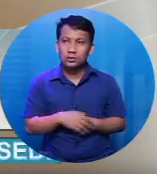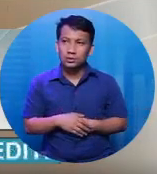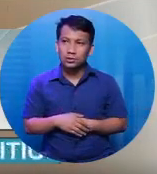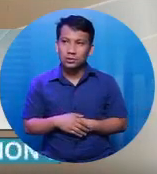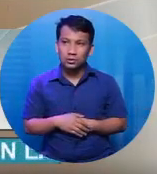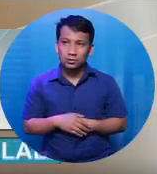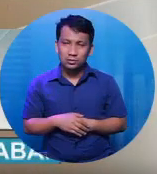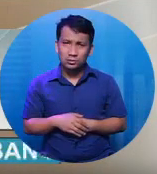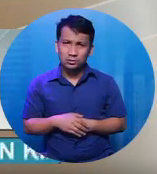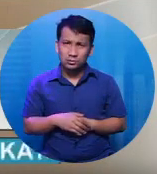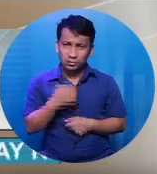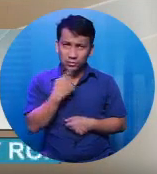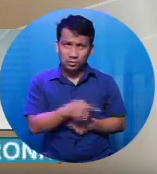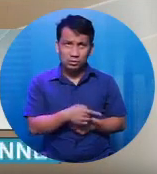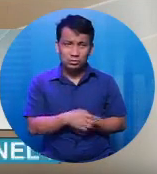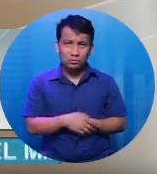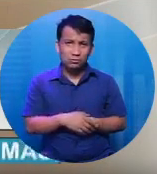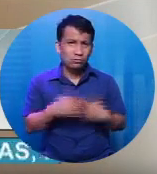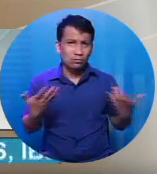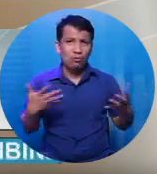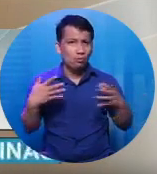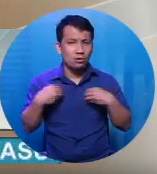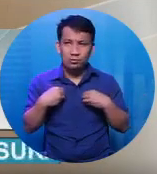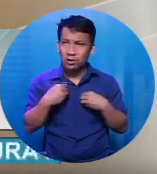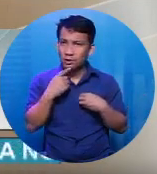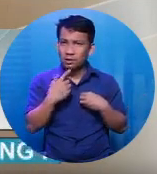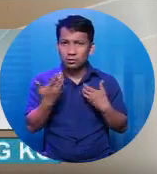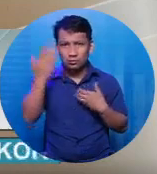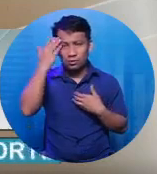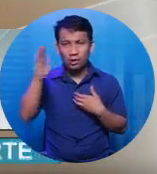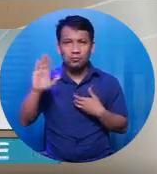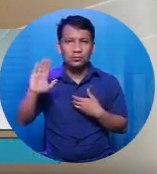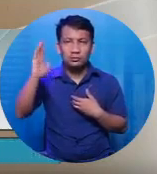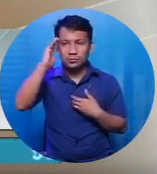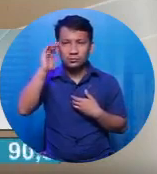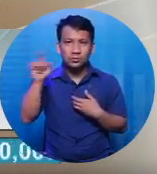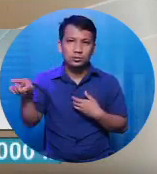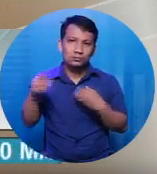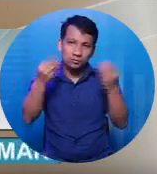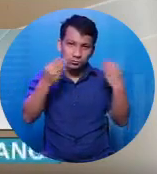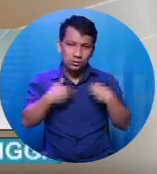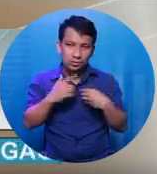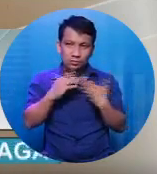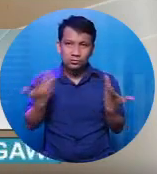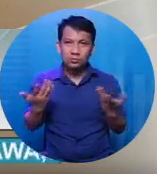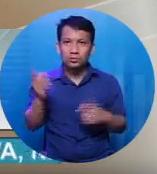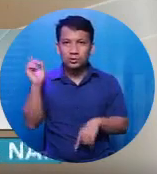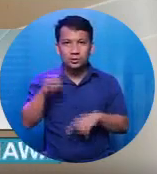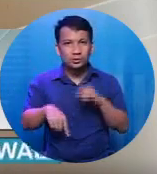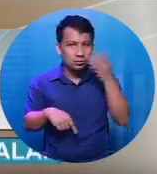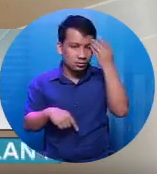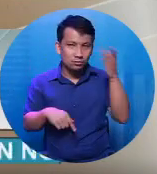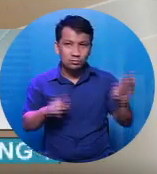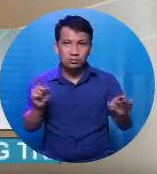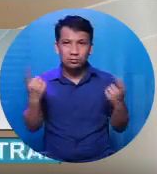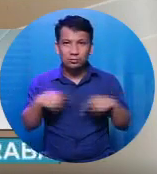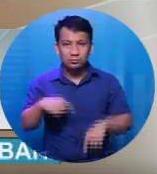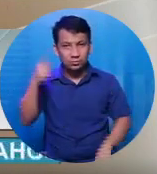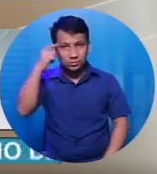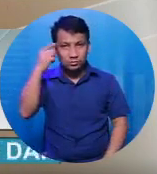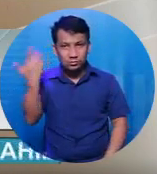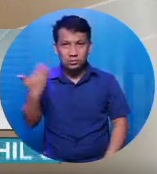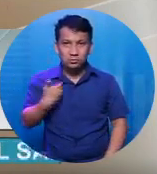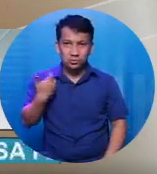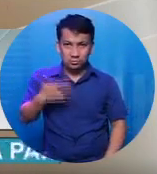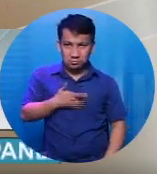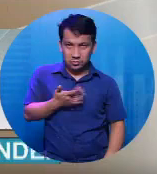Sir, alam mo no, sabi niya sa akin, wala akong aaminin kasi alam mo naman na lahat. Sabihin niya sa akin. Okay. Hindi niya man lang naisip yung side ko